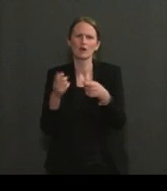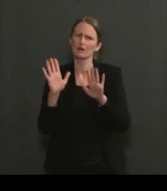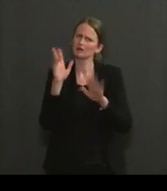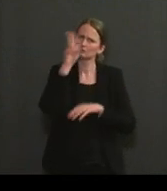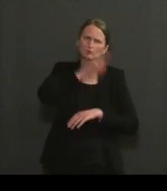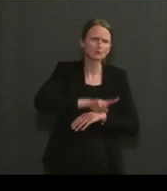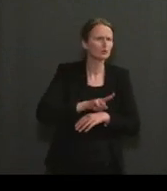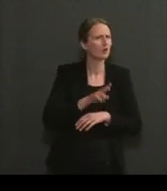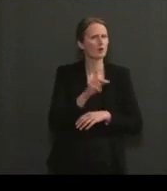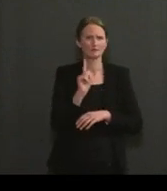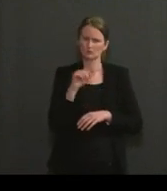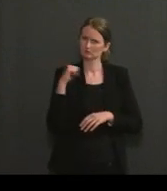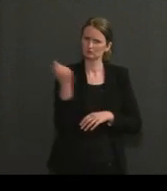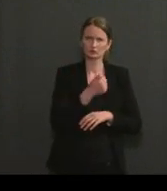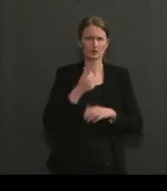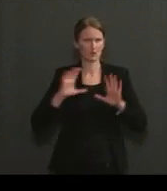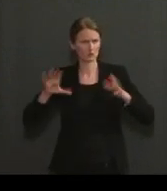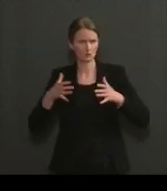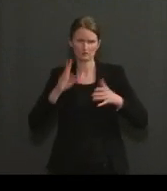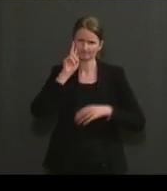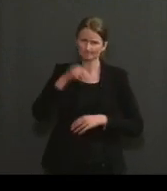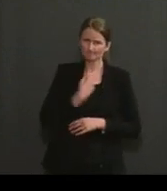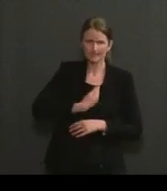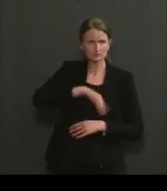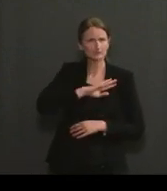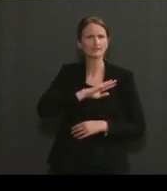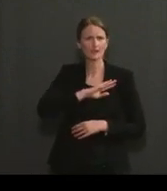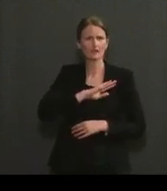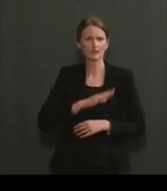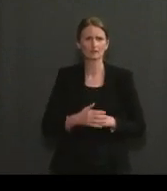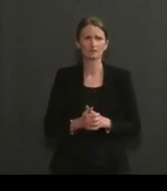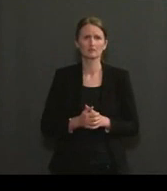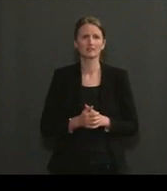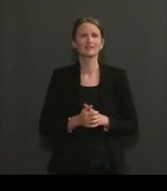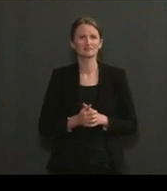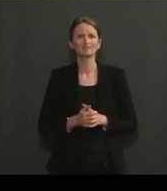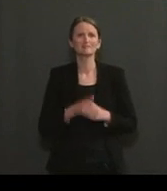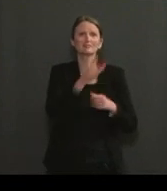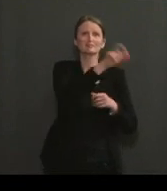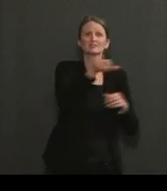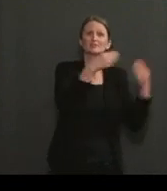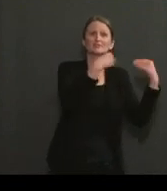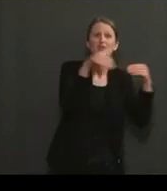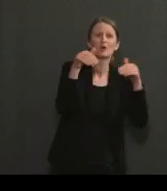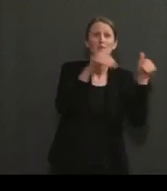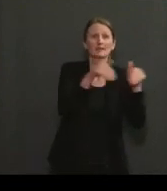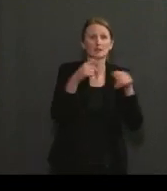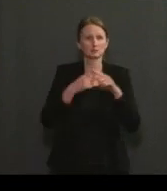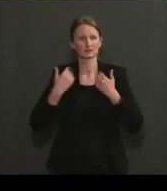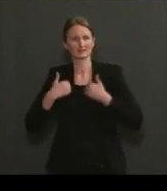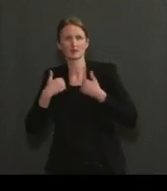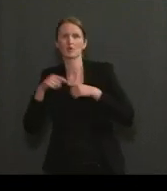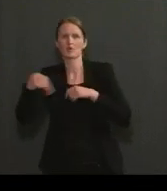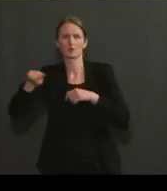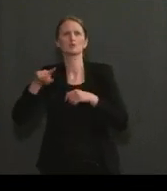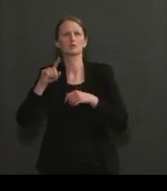Chacun peut et doit assumer son rôle. Les commerçants et les autorités locales travaillent en ce moment d'arrache-pied pour garantir le bon déroulement de nos